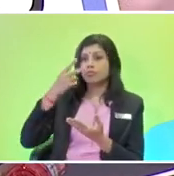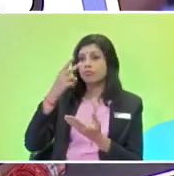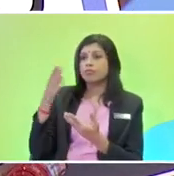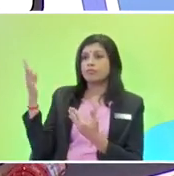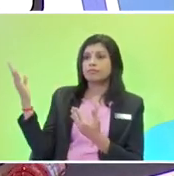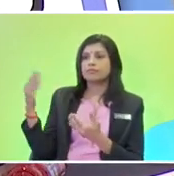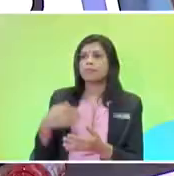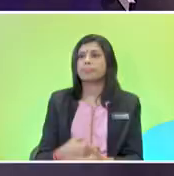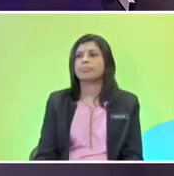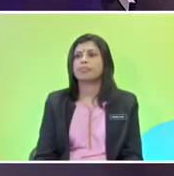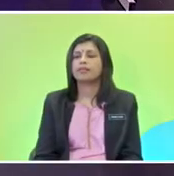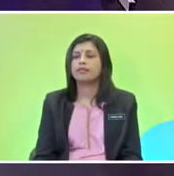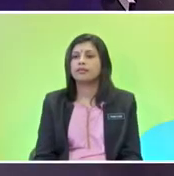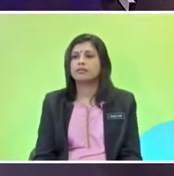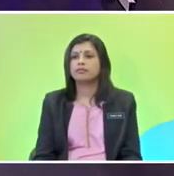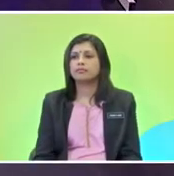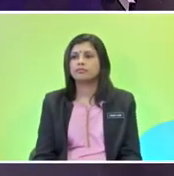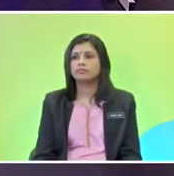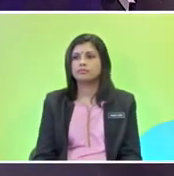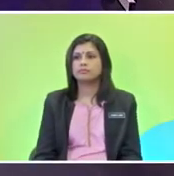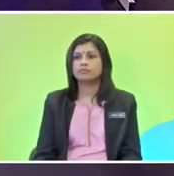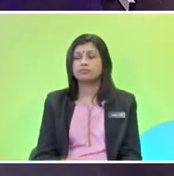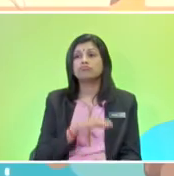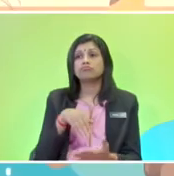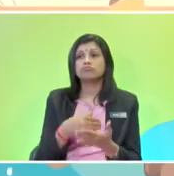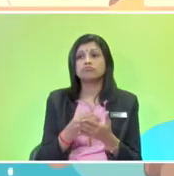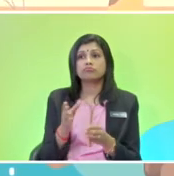jawapan macam cikgu? Dapat tak jawapan yang sama tu?